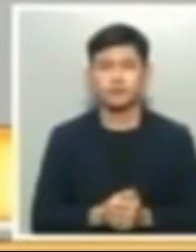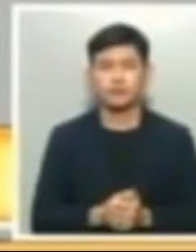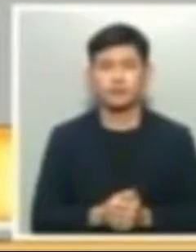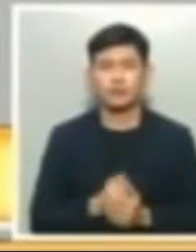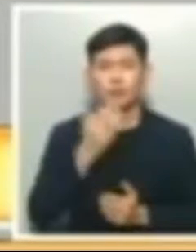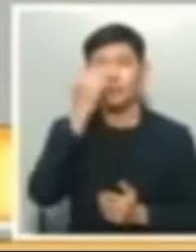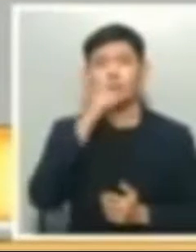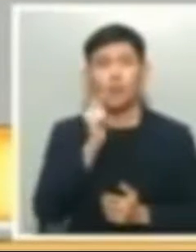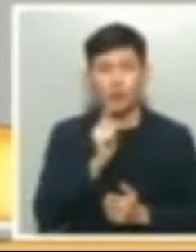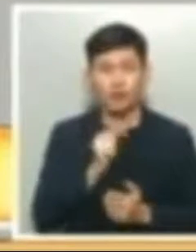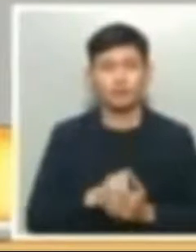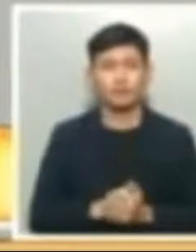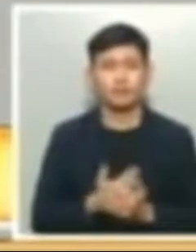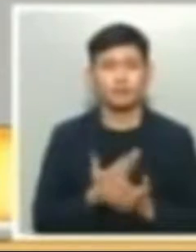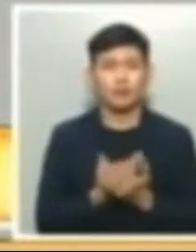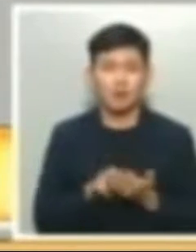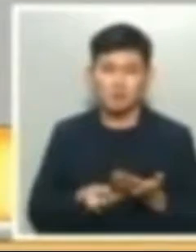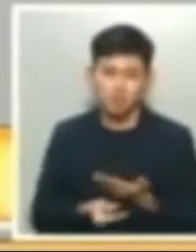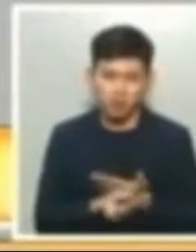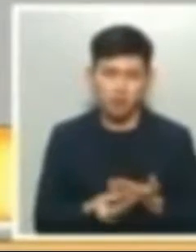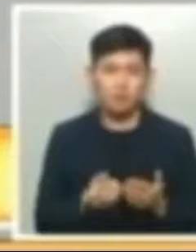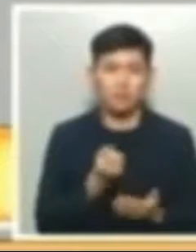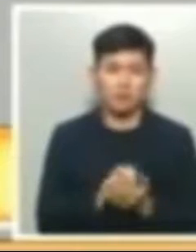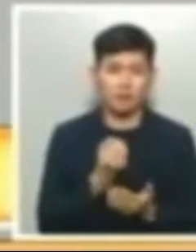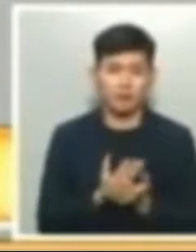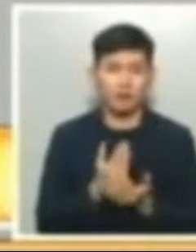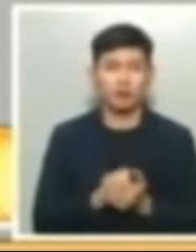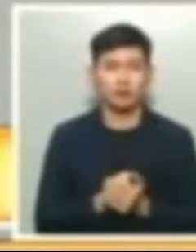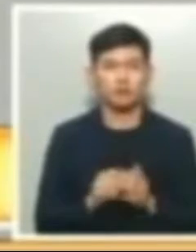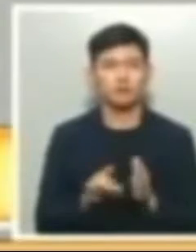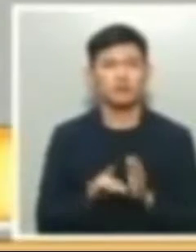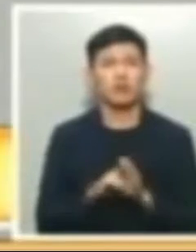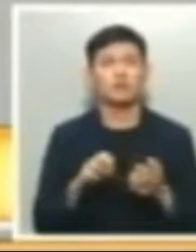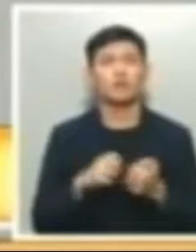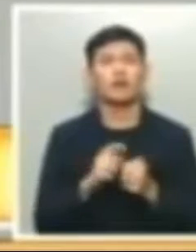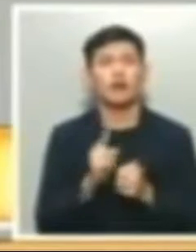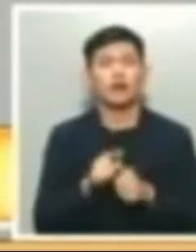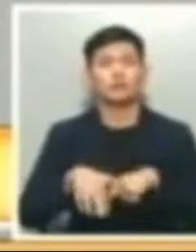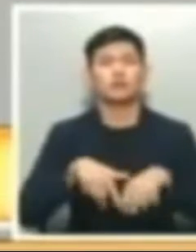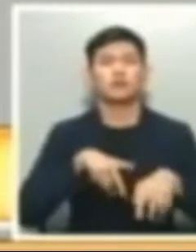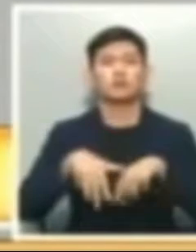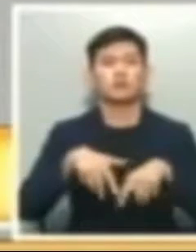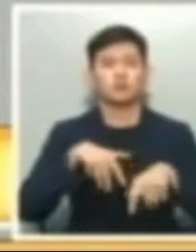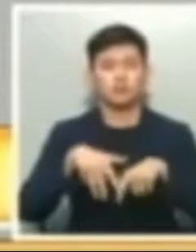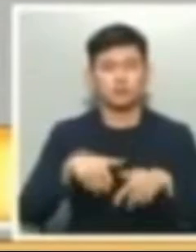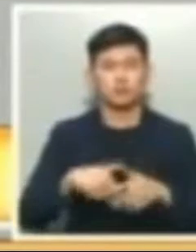เพื่อโบนัสที่สูงสูงกันนะครับสุดท้ายก็เป็นภาระของประชาชน